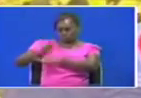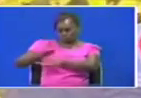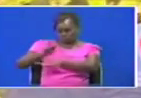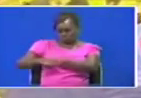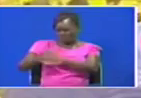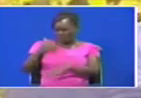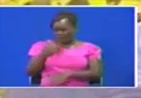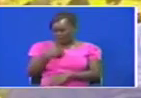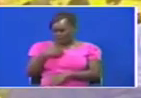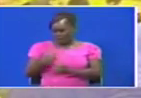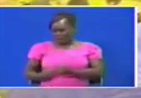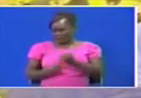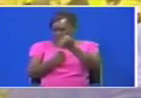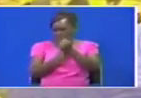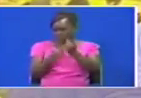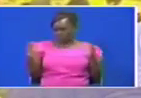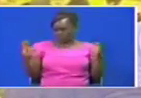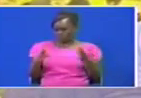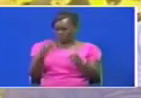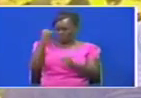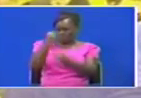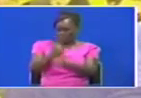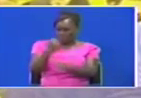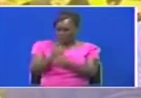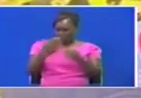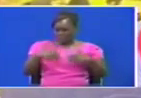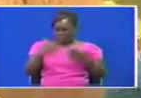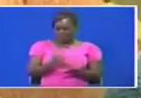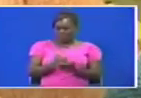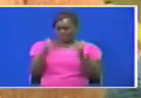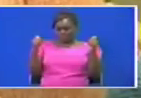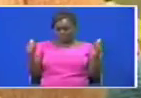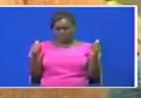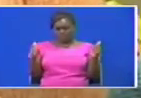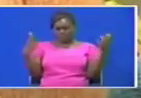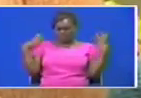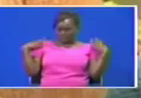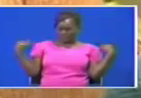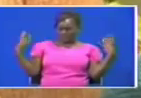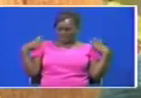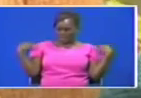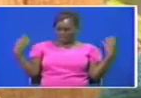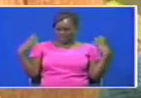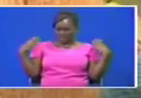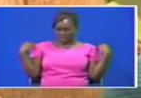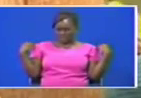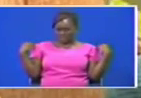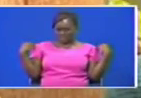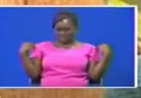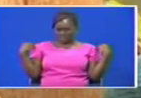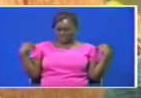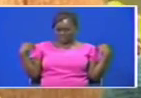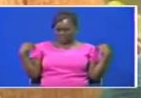na supportive teamwork na wenye wanatusaidia wako sawa. Mazoezi yenye tunafanya iko sawa, na tulipata athletes wale